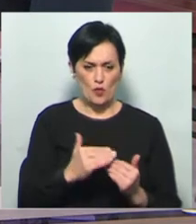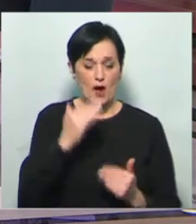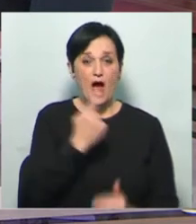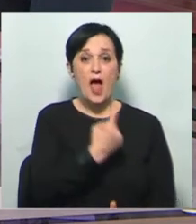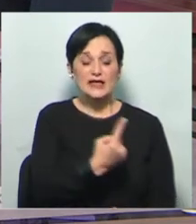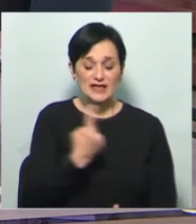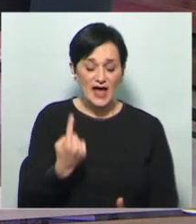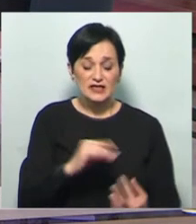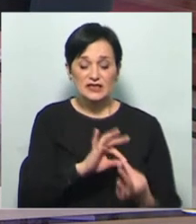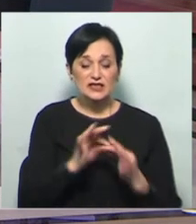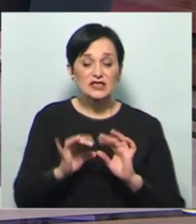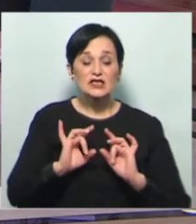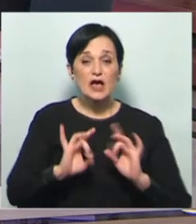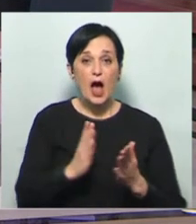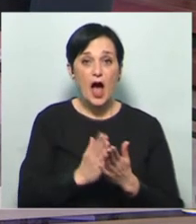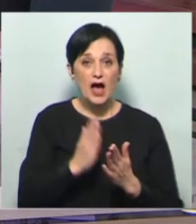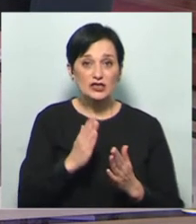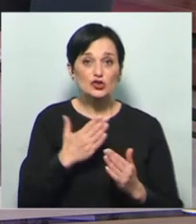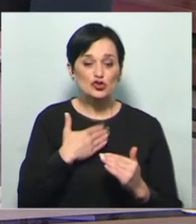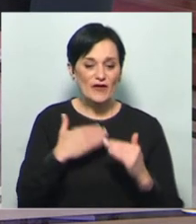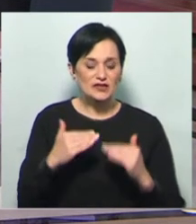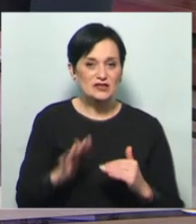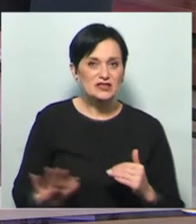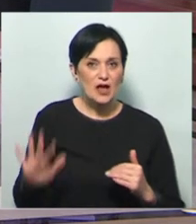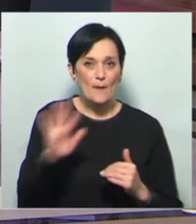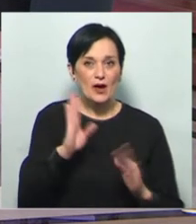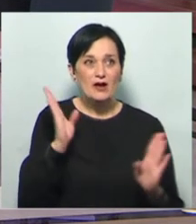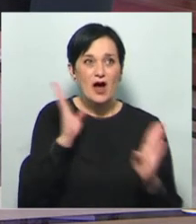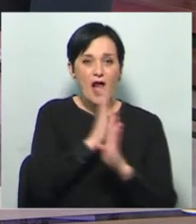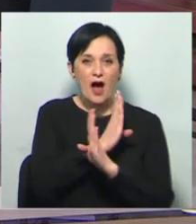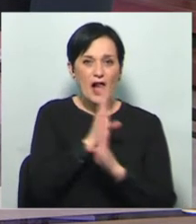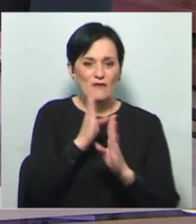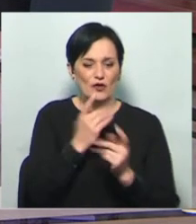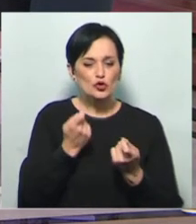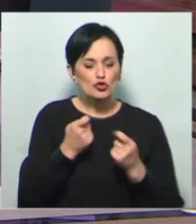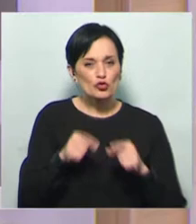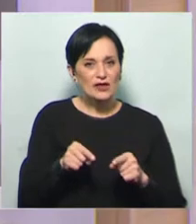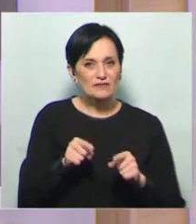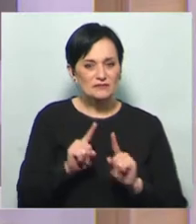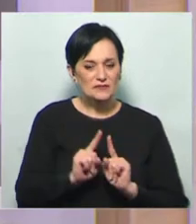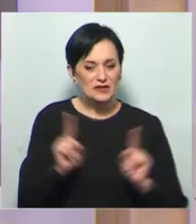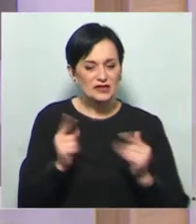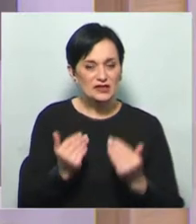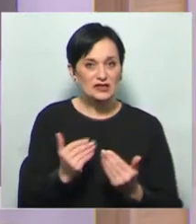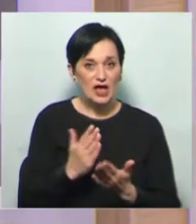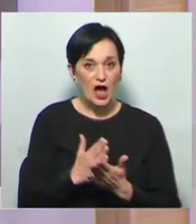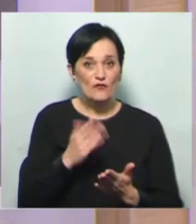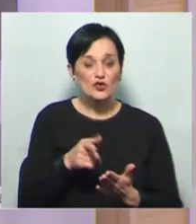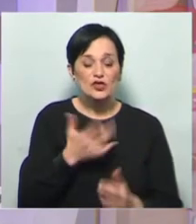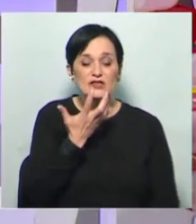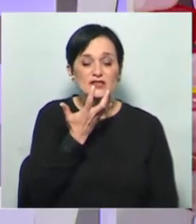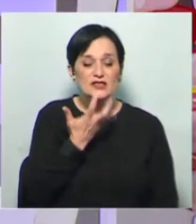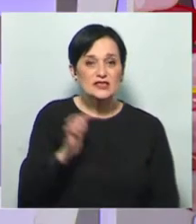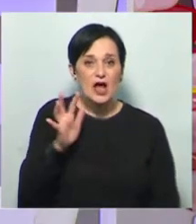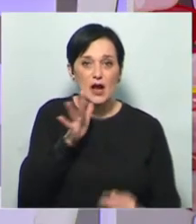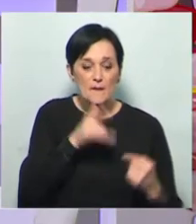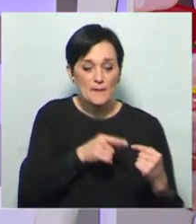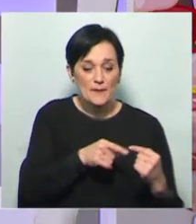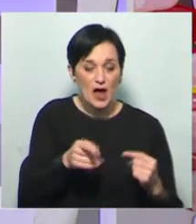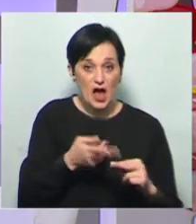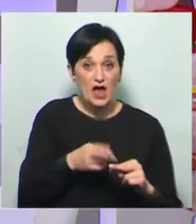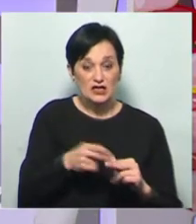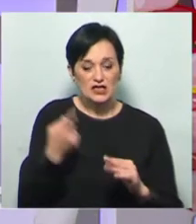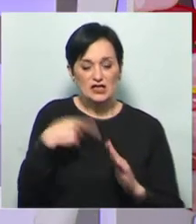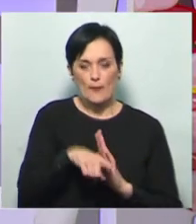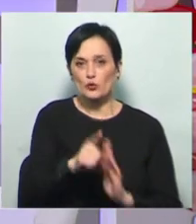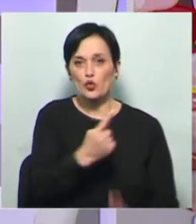აქვს ის, რომ სამხრეთის ქვეყანა ვართ, აქ ჰავა მაინც ცოტა კლიმატი მაინც თავისებურია, უფრო მეტად ჭარბობს ცხელი პერიოდი და აქედან გამომდინარე